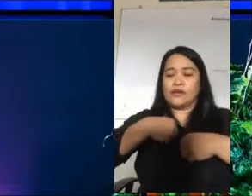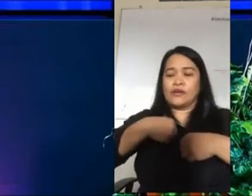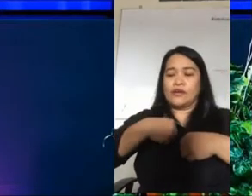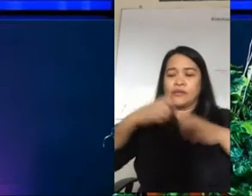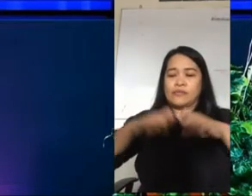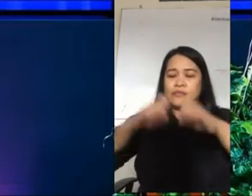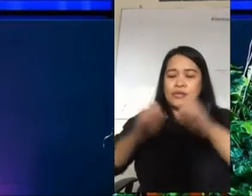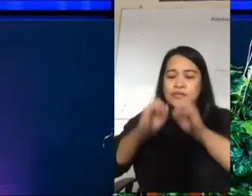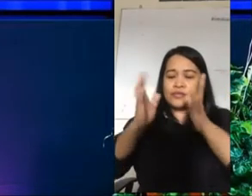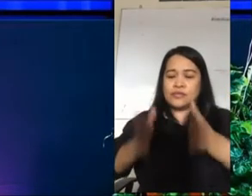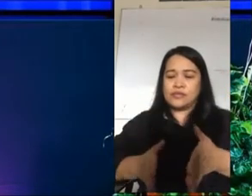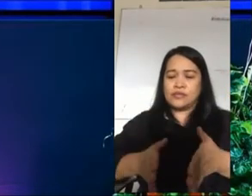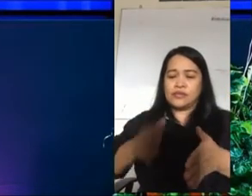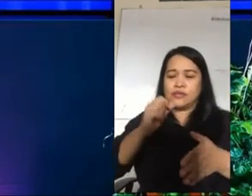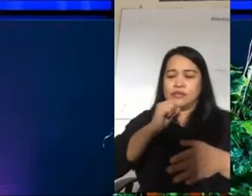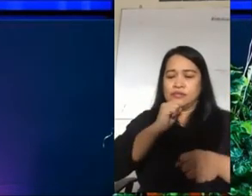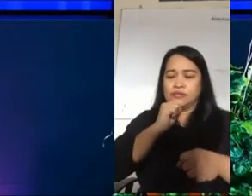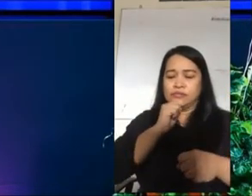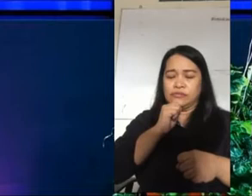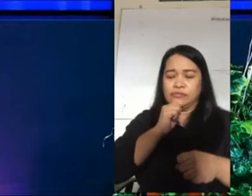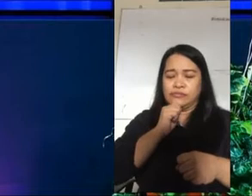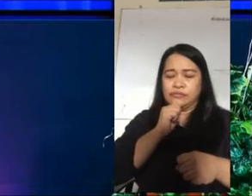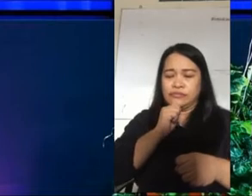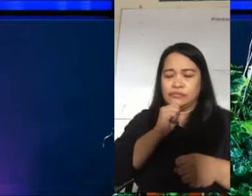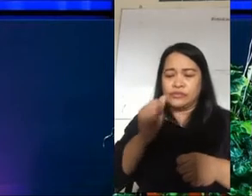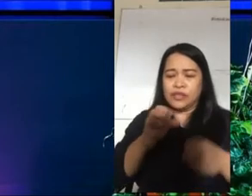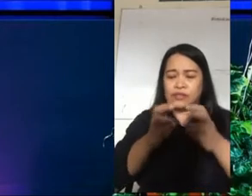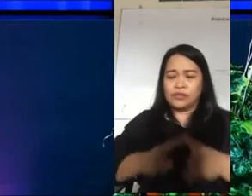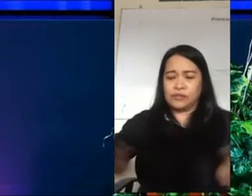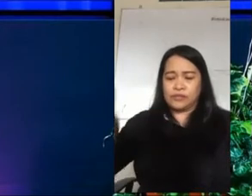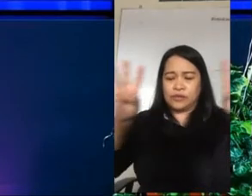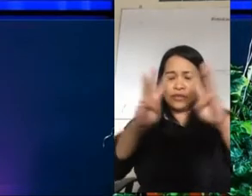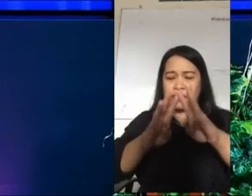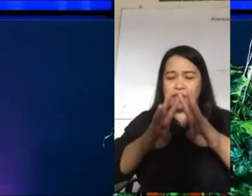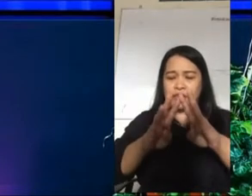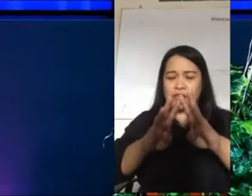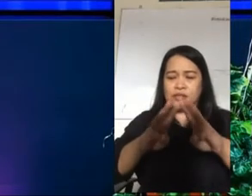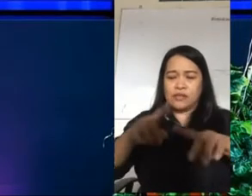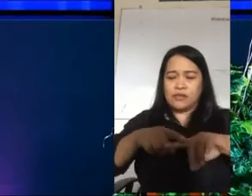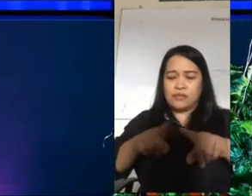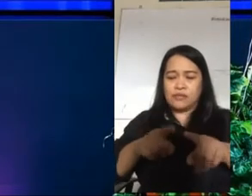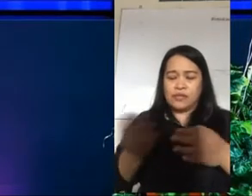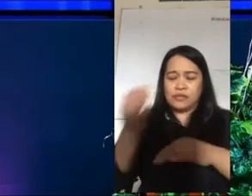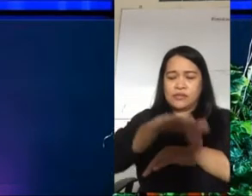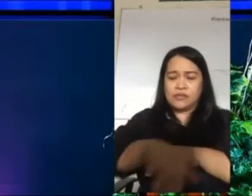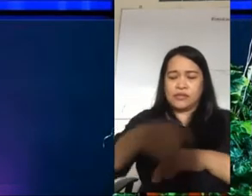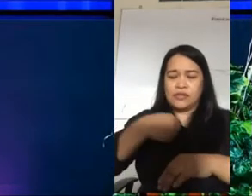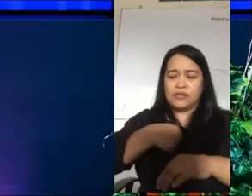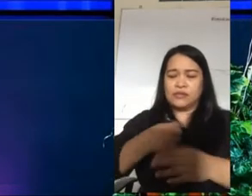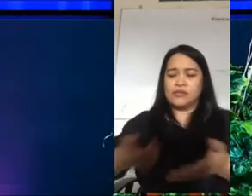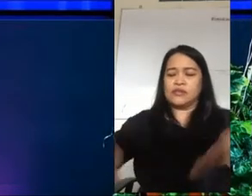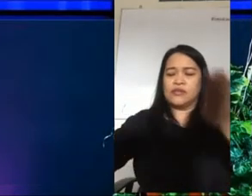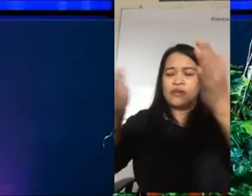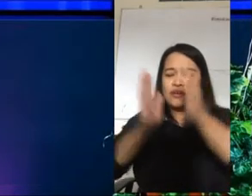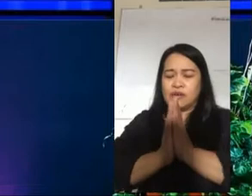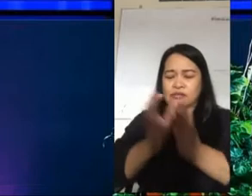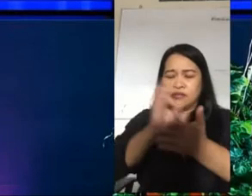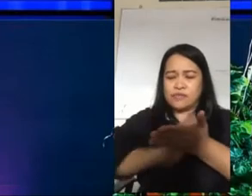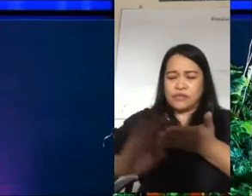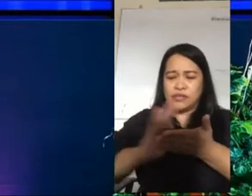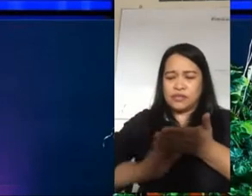hindi matuwid sa iyong harapan. Ngunit sa gabing ito, humihingi po ako ng tawad sa lahat ng